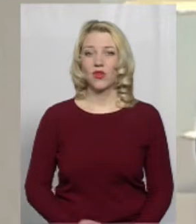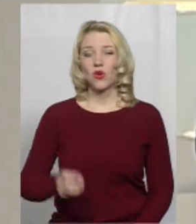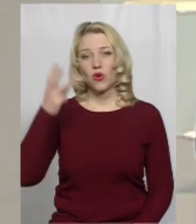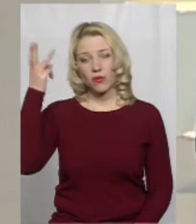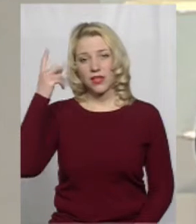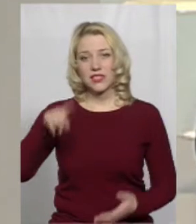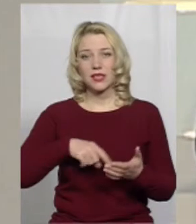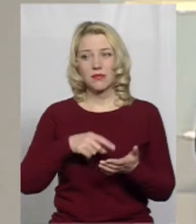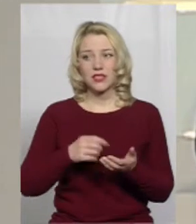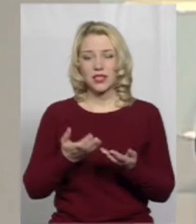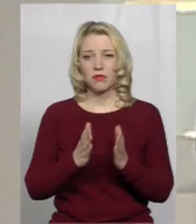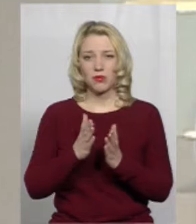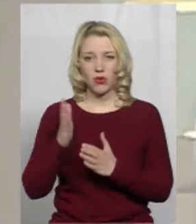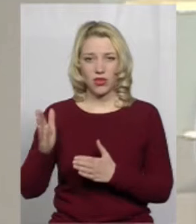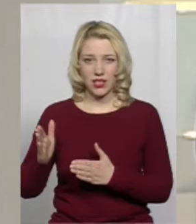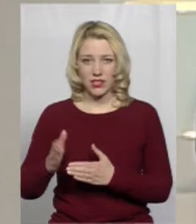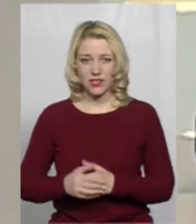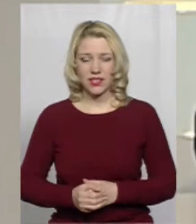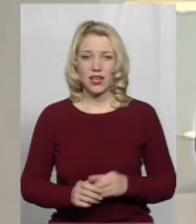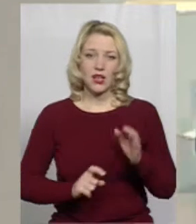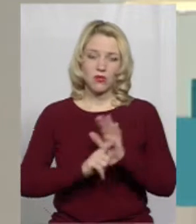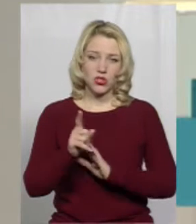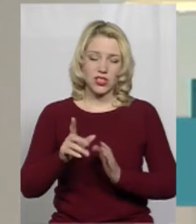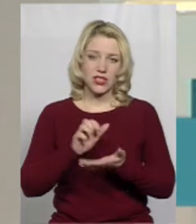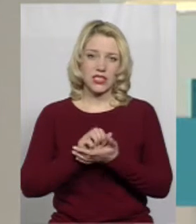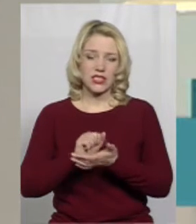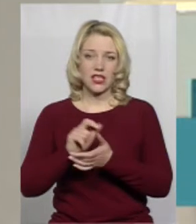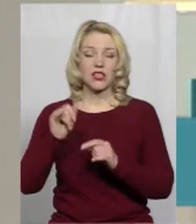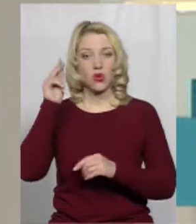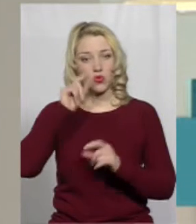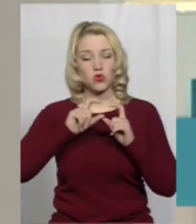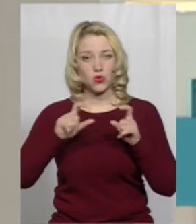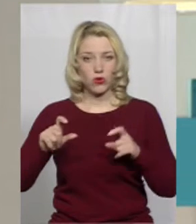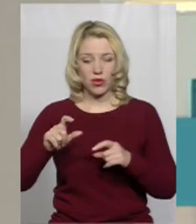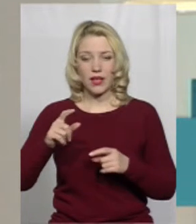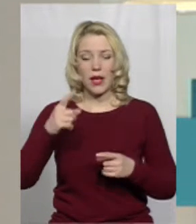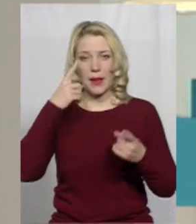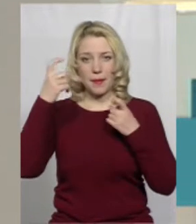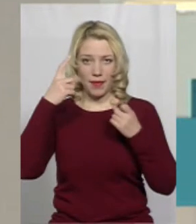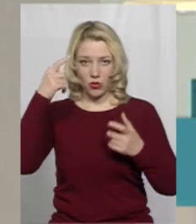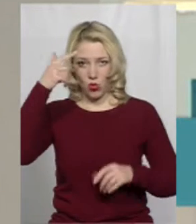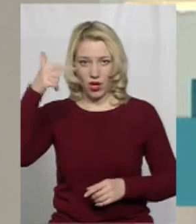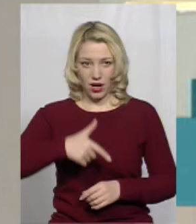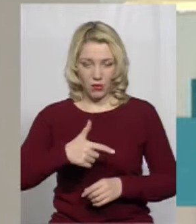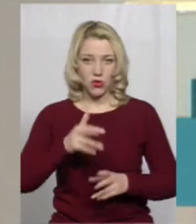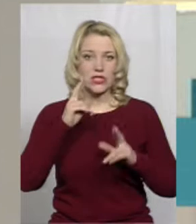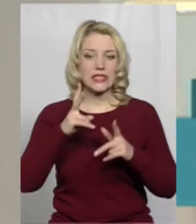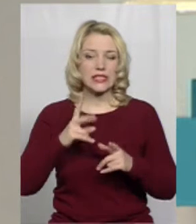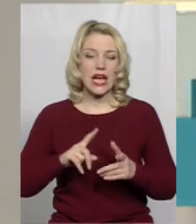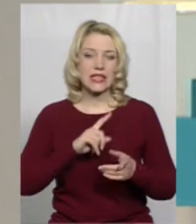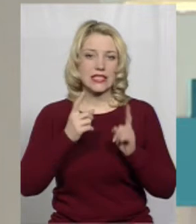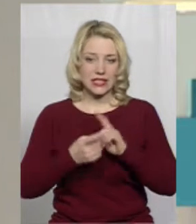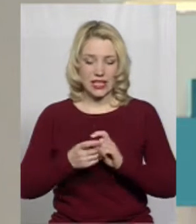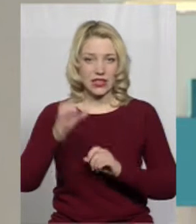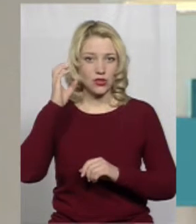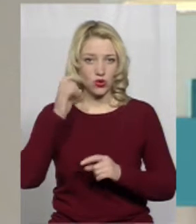У Хмельницькій міській бібліотеці почалися заняття у школі медіаграмотності. Як стати слухачем